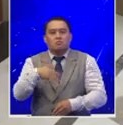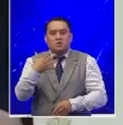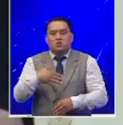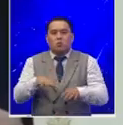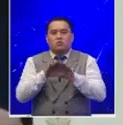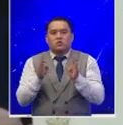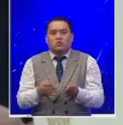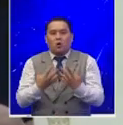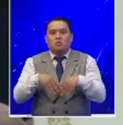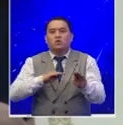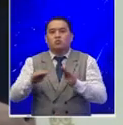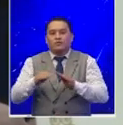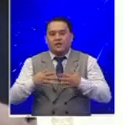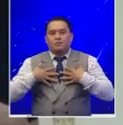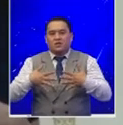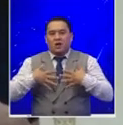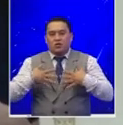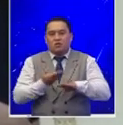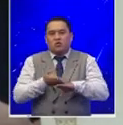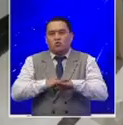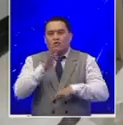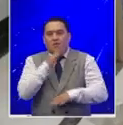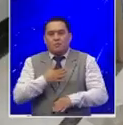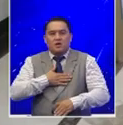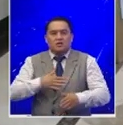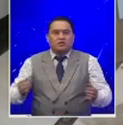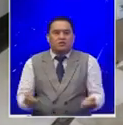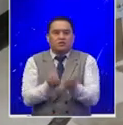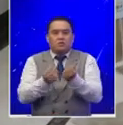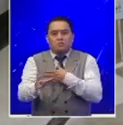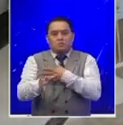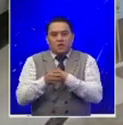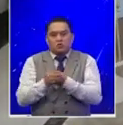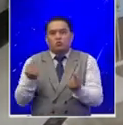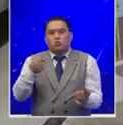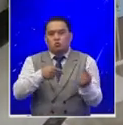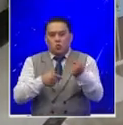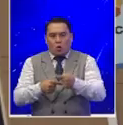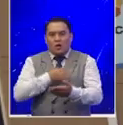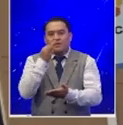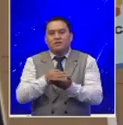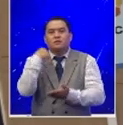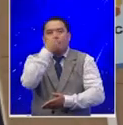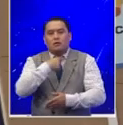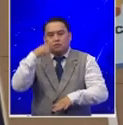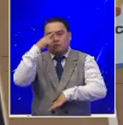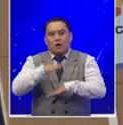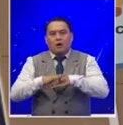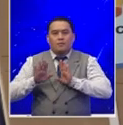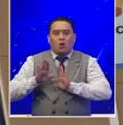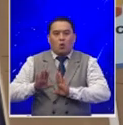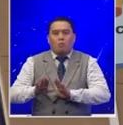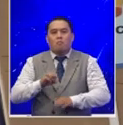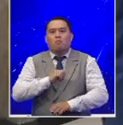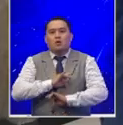50 кислородных концентраторов. В такое тяжелое время мы должны действовать сплоченно, отмечают ответственные лица. Заместитель акима